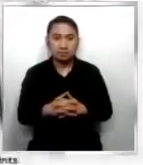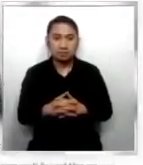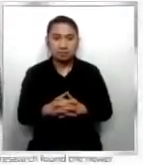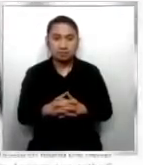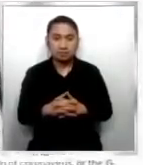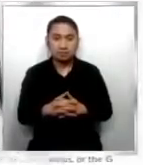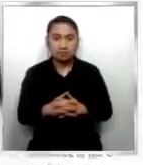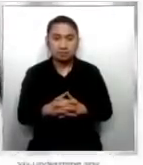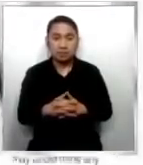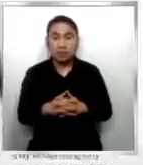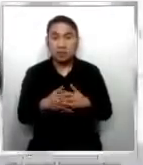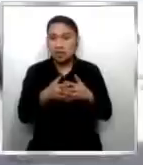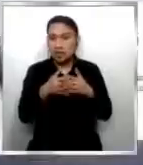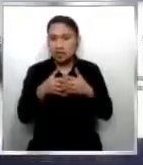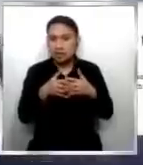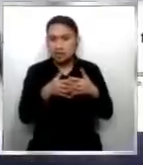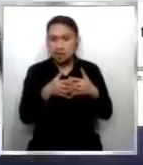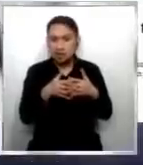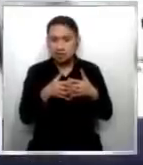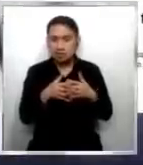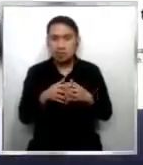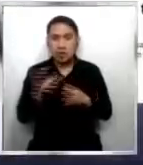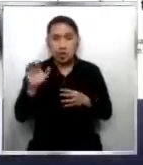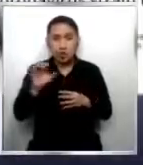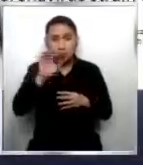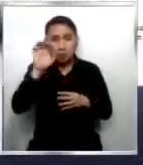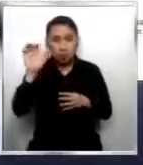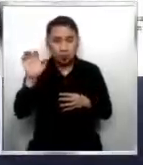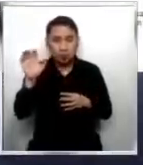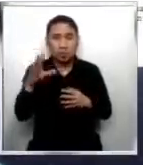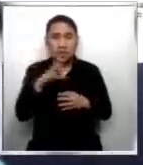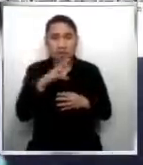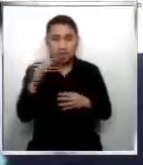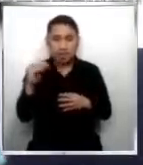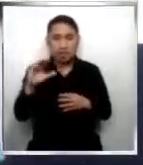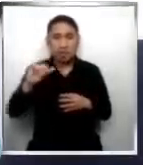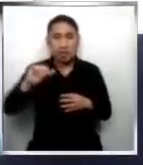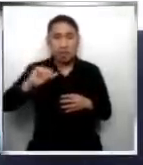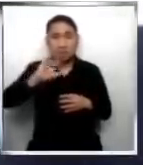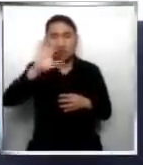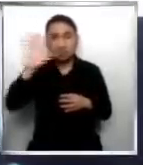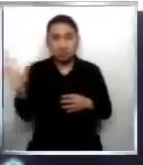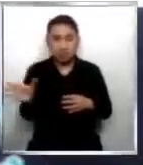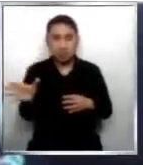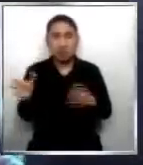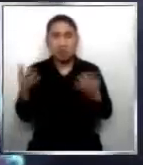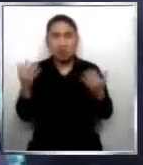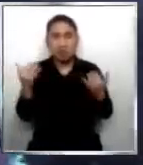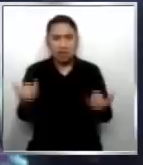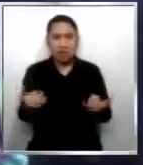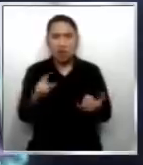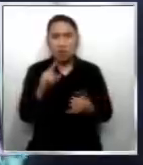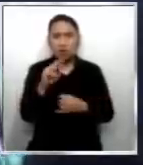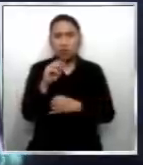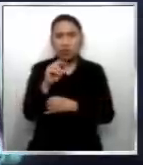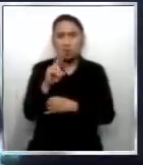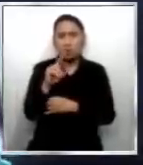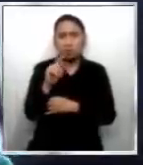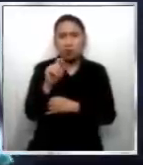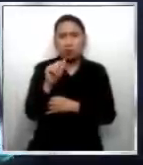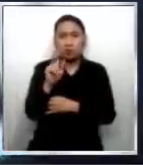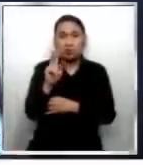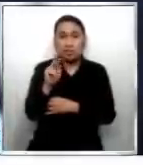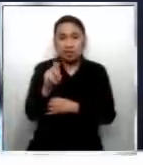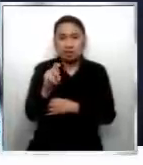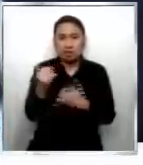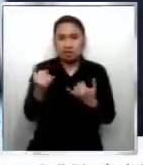Sa Amerika, Europa at Asia, laman ng balita ang mutation o pagbabago sa virus na